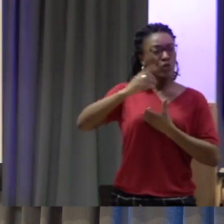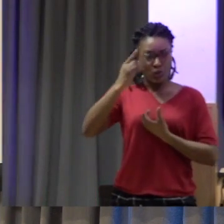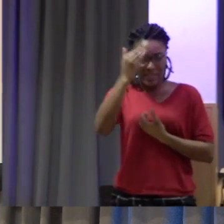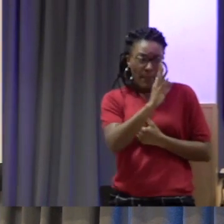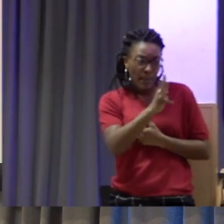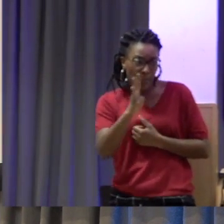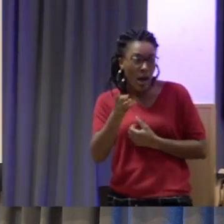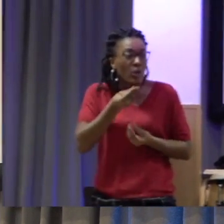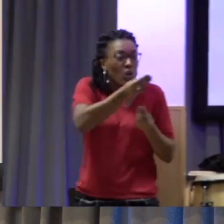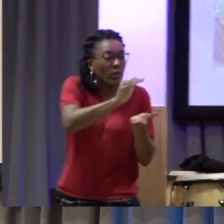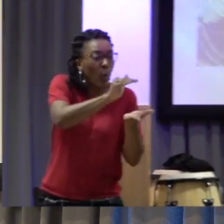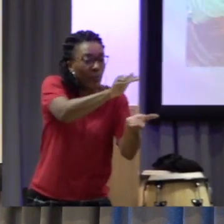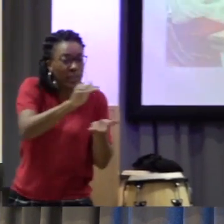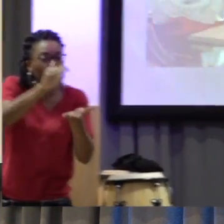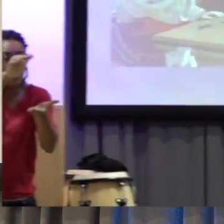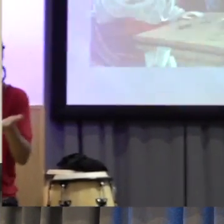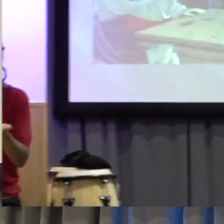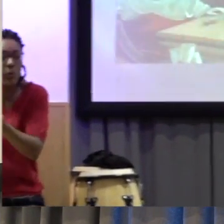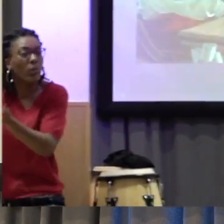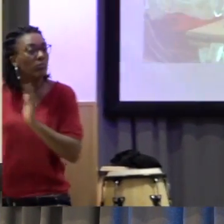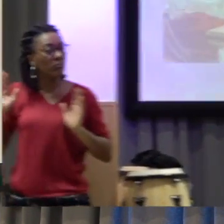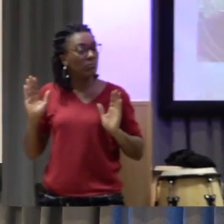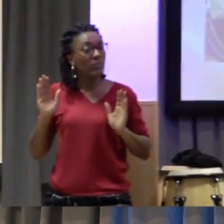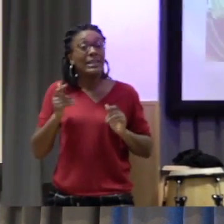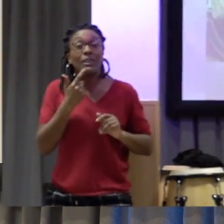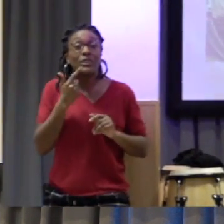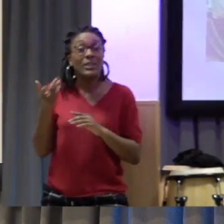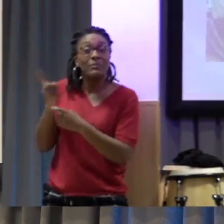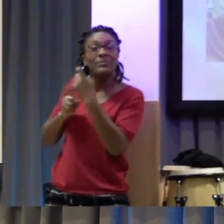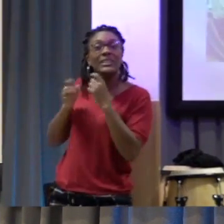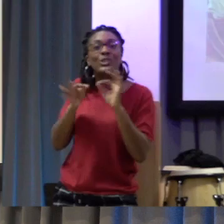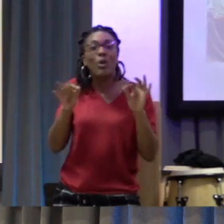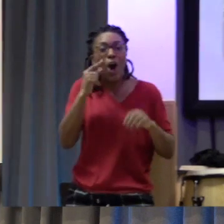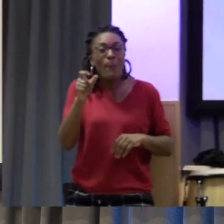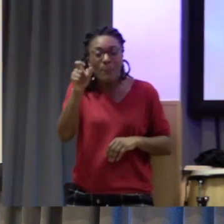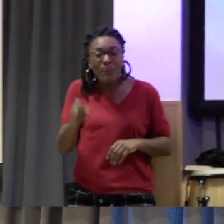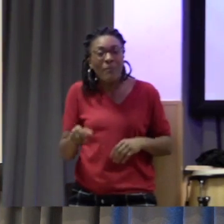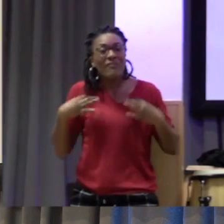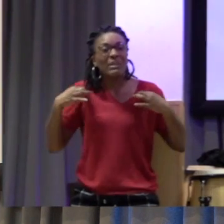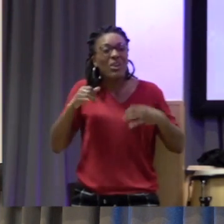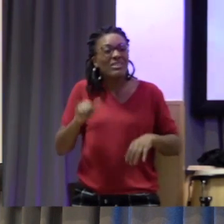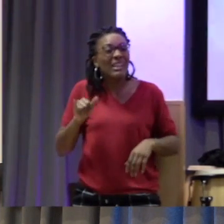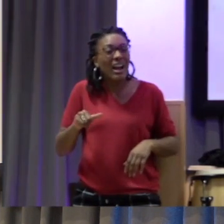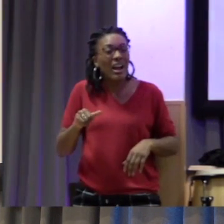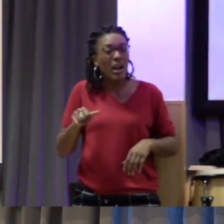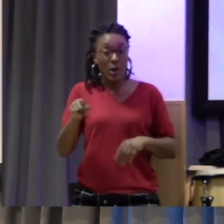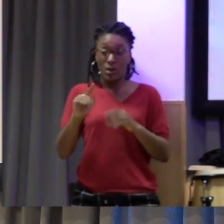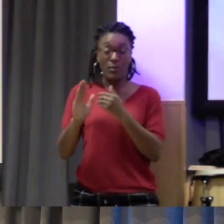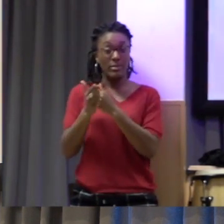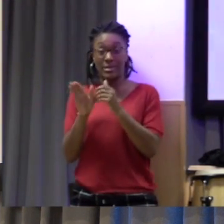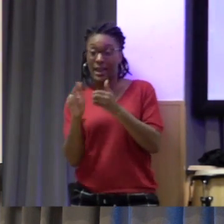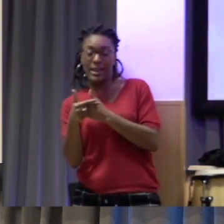Nous pouvons donc conclure que l'homme sans habit de noces représente un groupe de personnes. Mais lorsque le roi s'adresse à